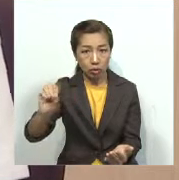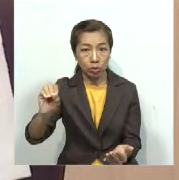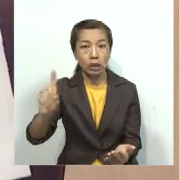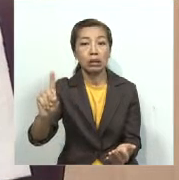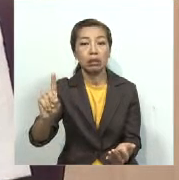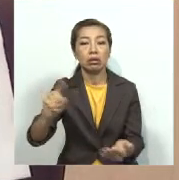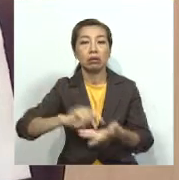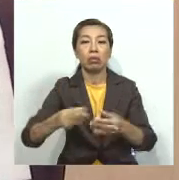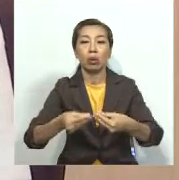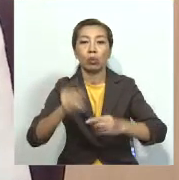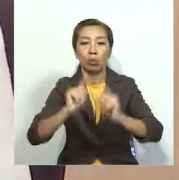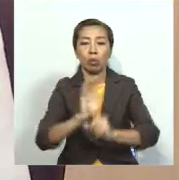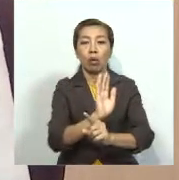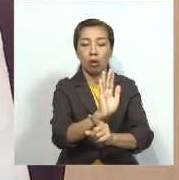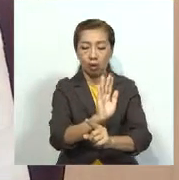2025001